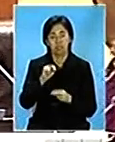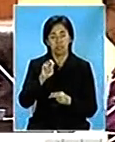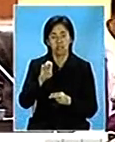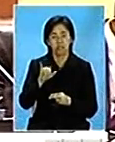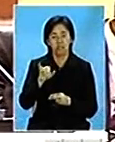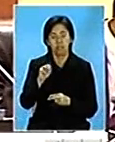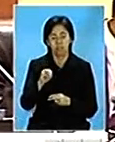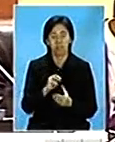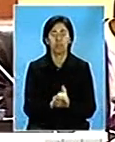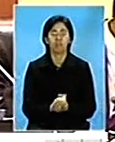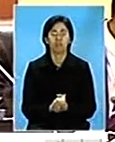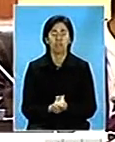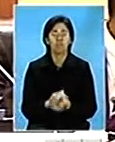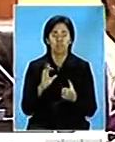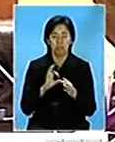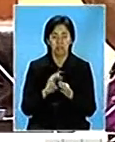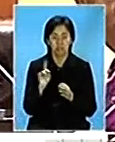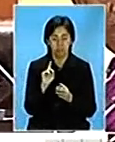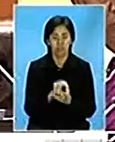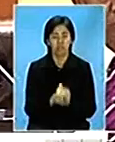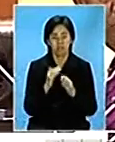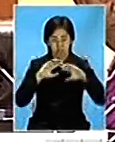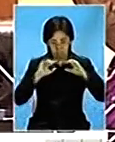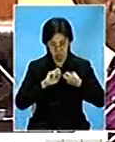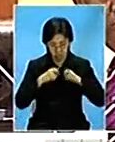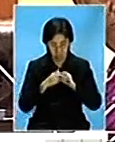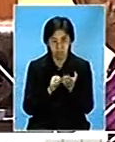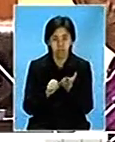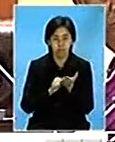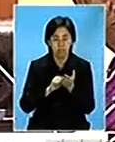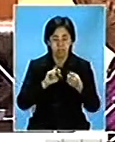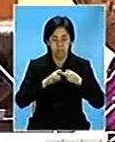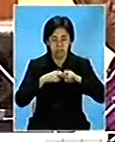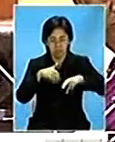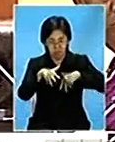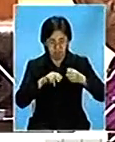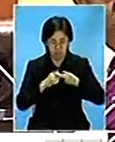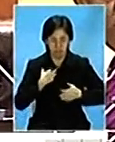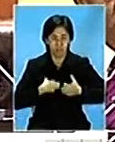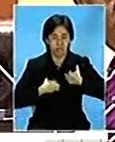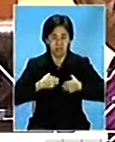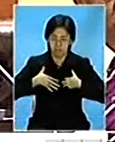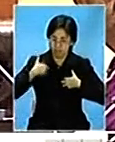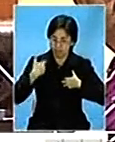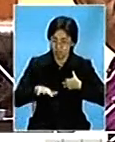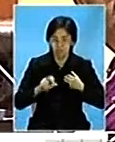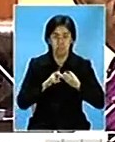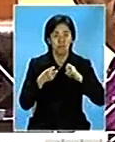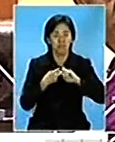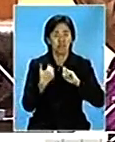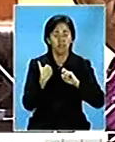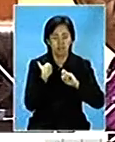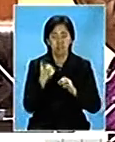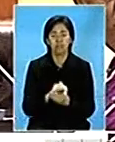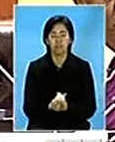ปัญญาในเรื่องของขอรัฐบาลแก้ไขปัญหาความเดือดร้อนของราษฎรในก